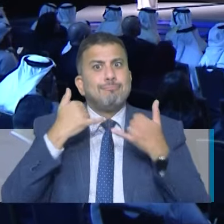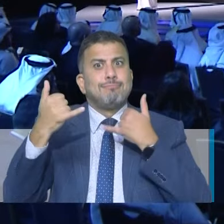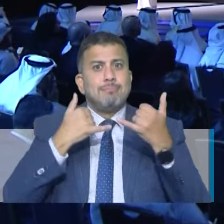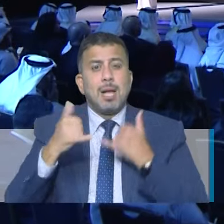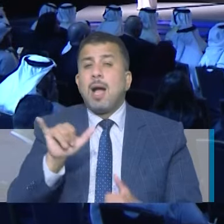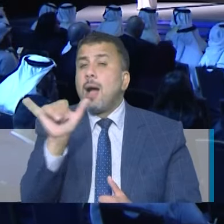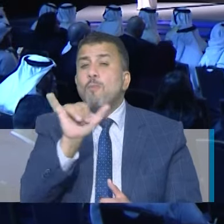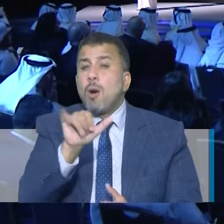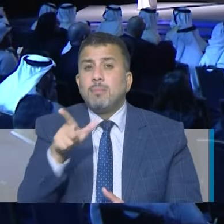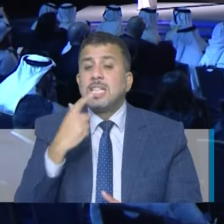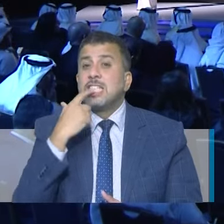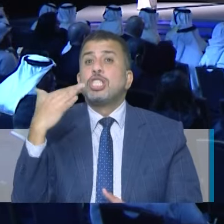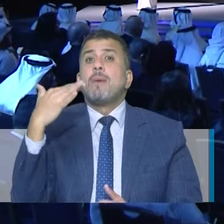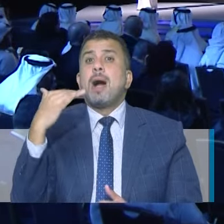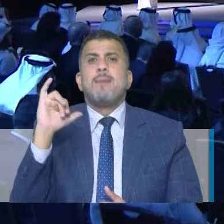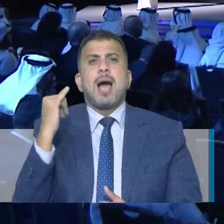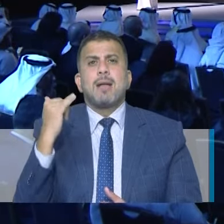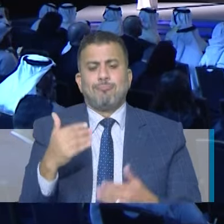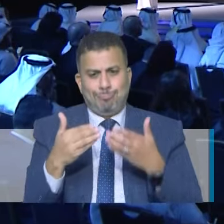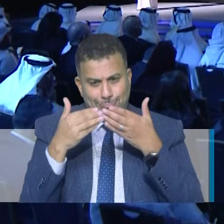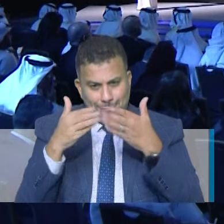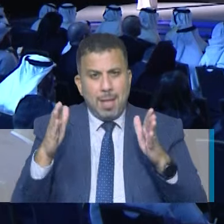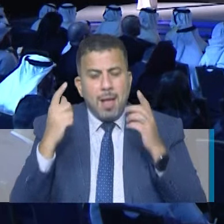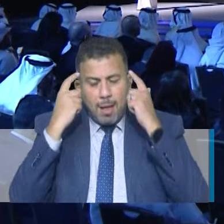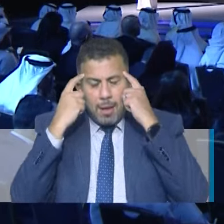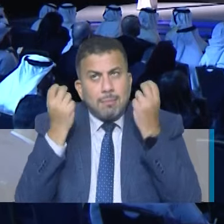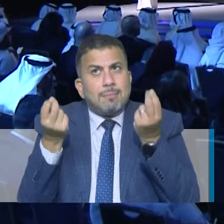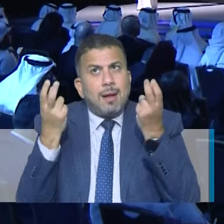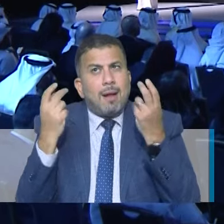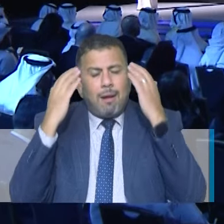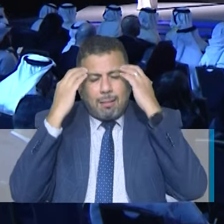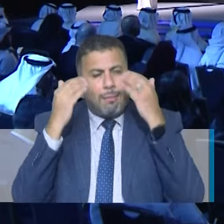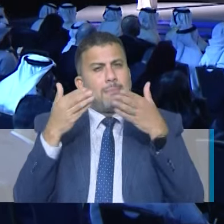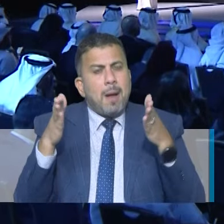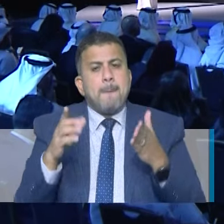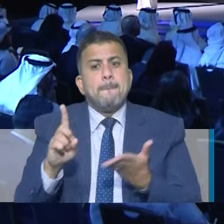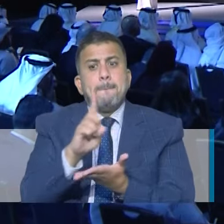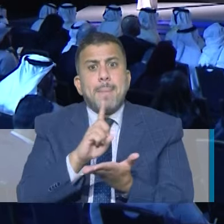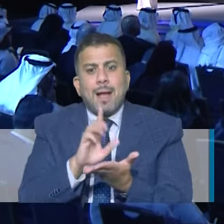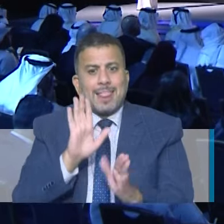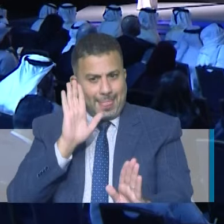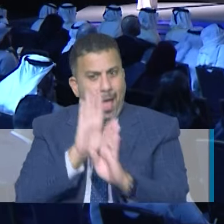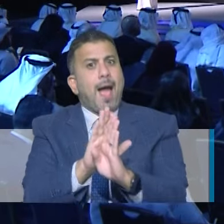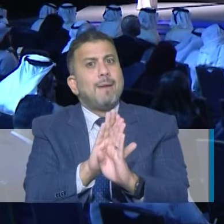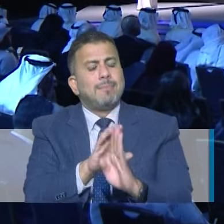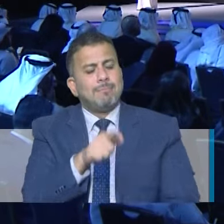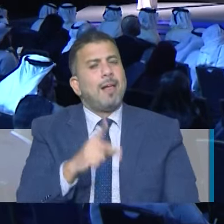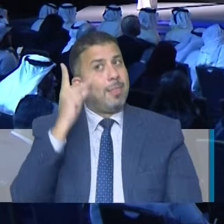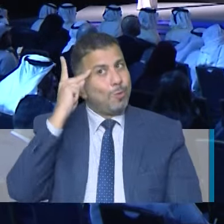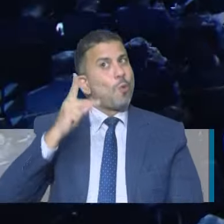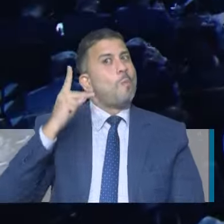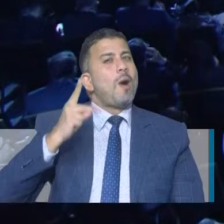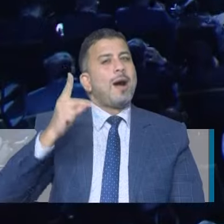الى اهميه تمكين الشباب العربي واطلاق العنان لابداعات وتوفير بيئه داعمه لهم لتحقيق